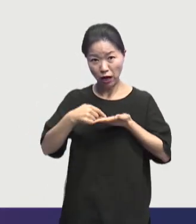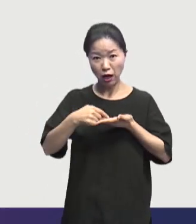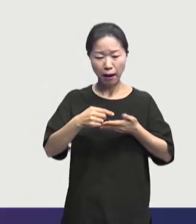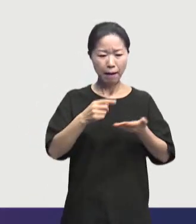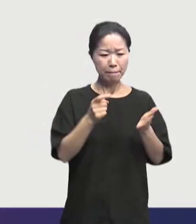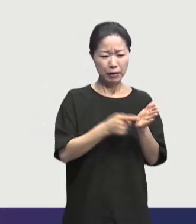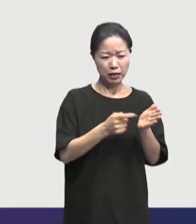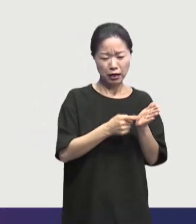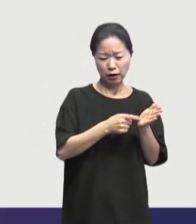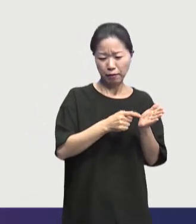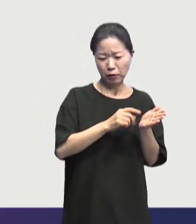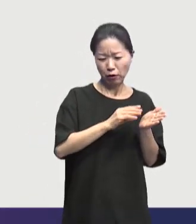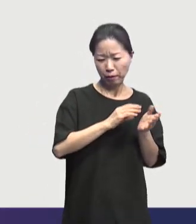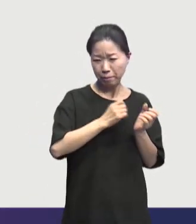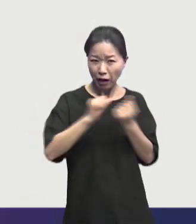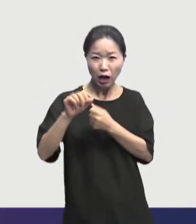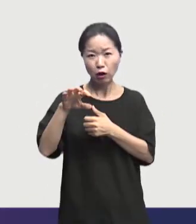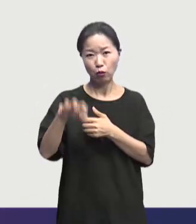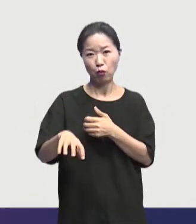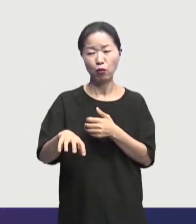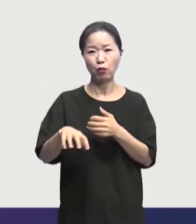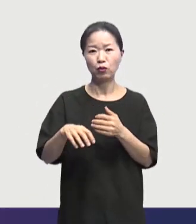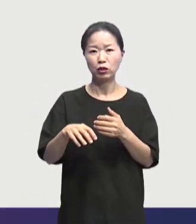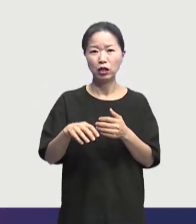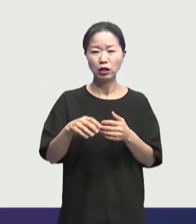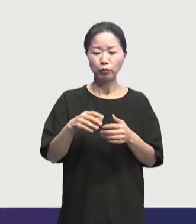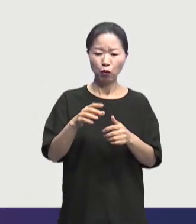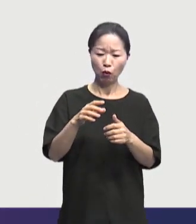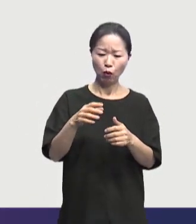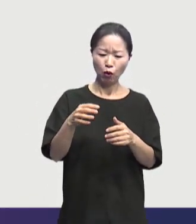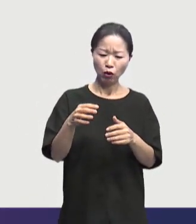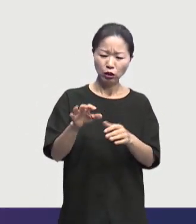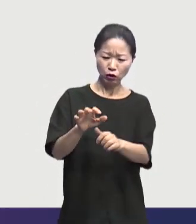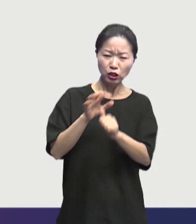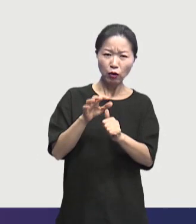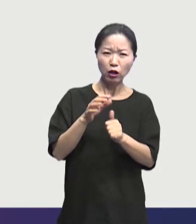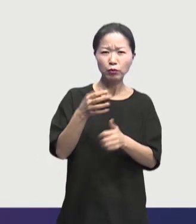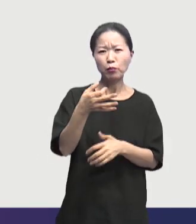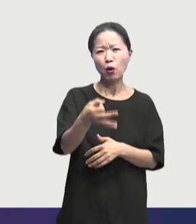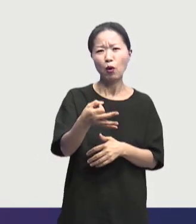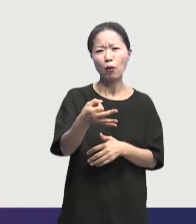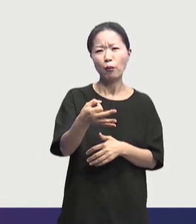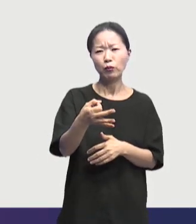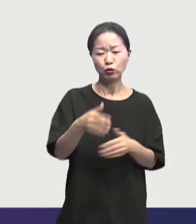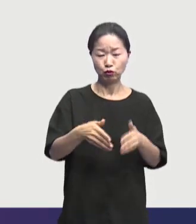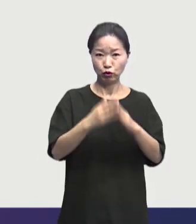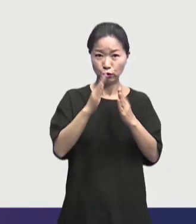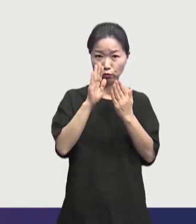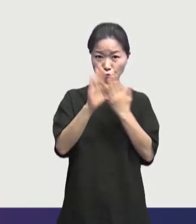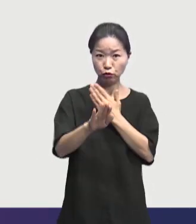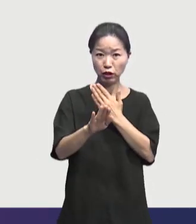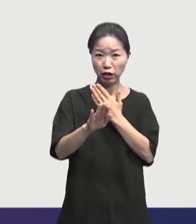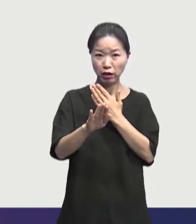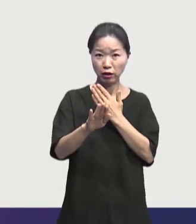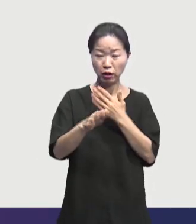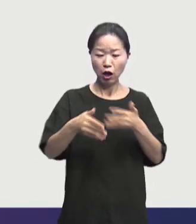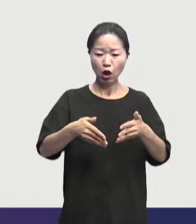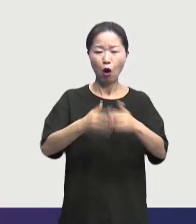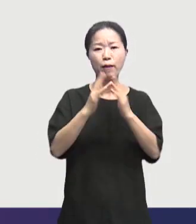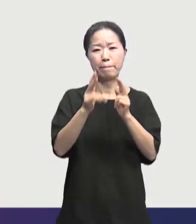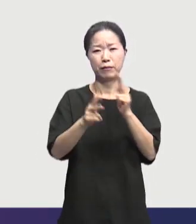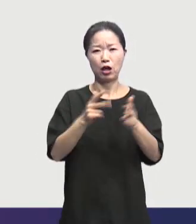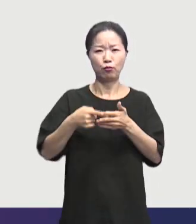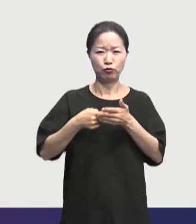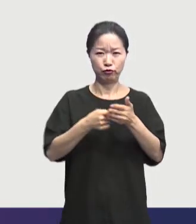마련, 중기지방재정계획 반영, 가용재원 범위 내 조달계획 수립 등을 이행한 후 본격적으로